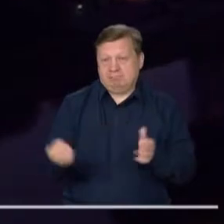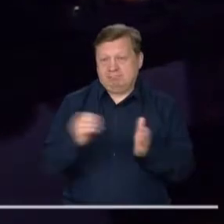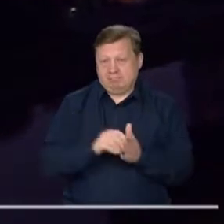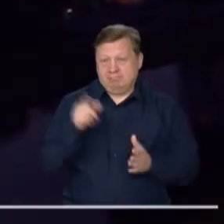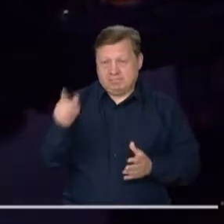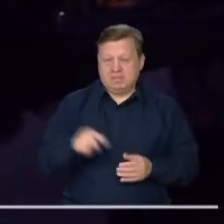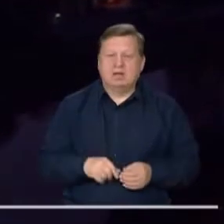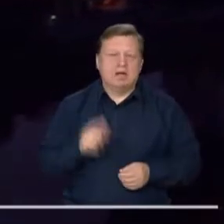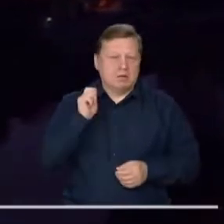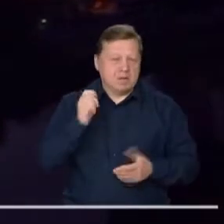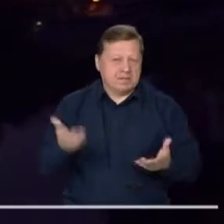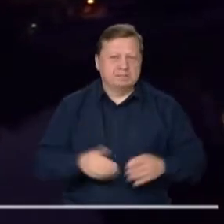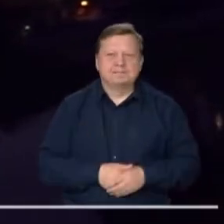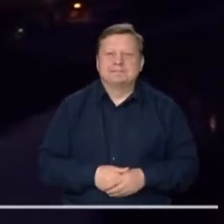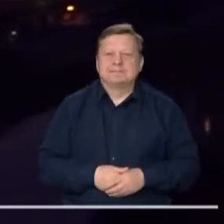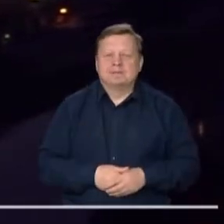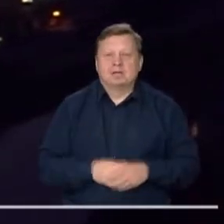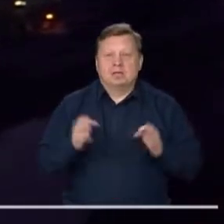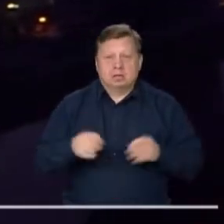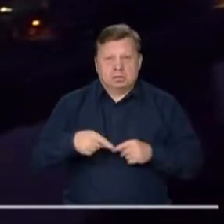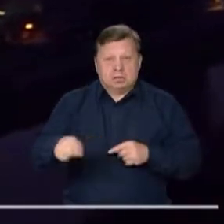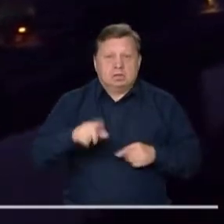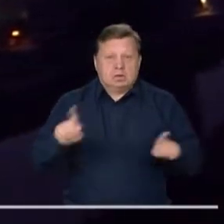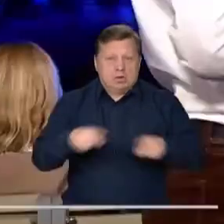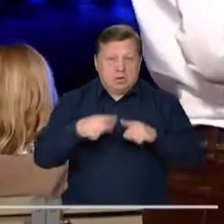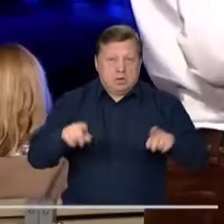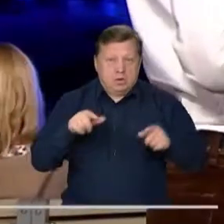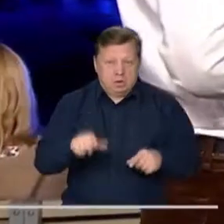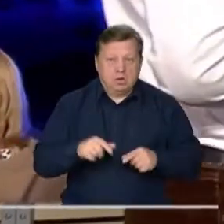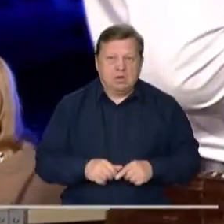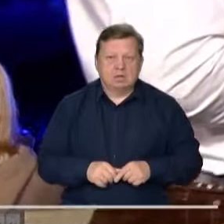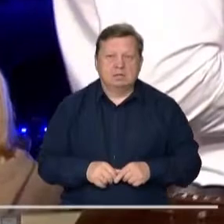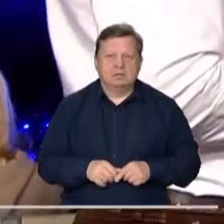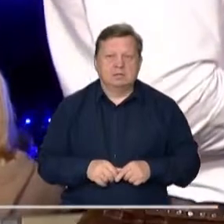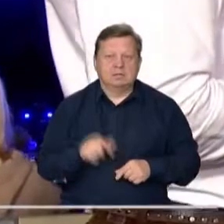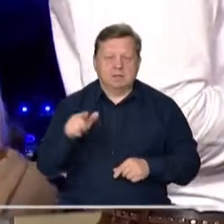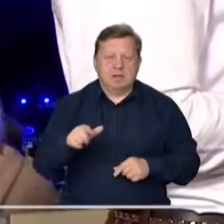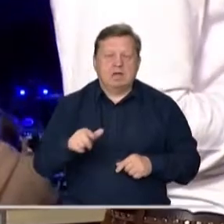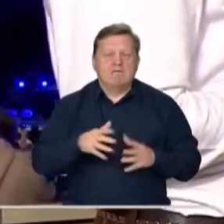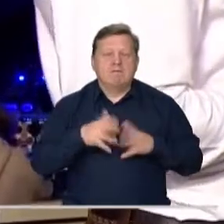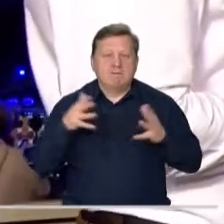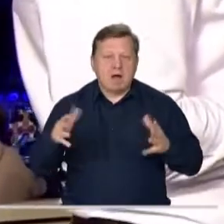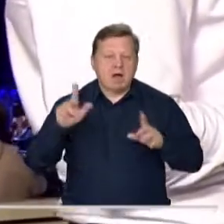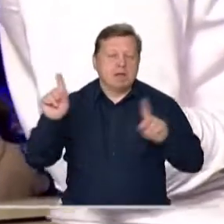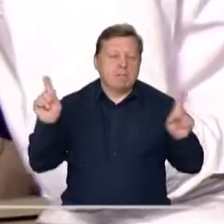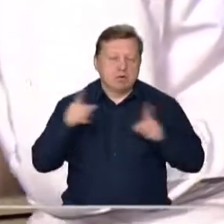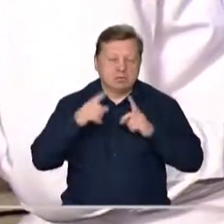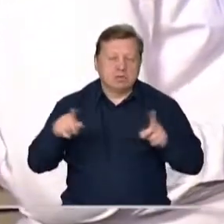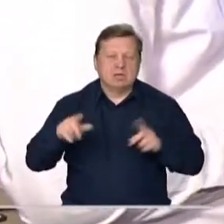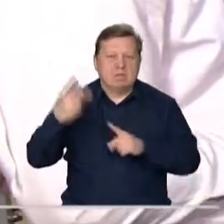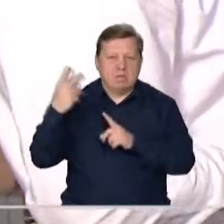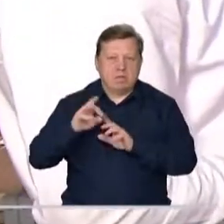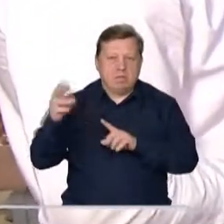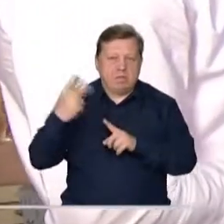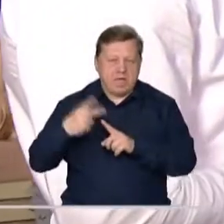jest wyjątkowe. Dzisiaj przed nami koncert Wielkie Przeboje Małego Ekranu. To są takie przeboje, które